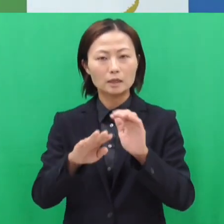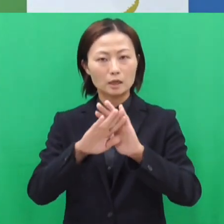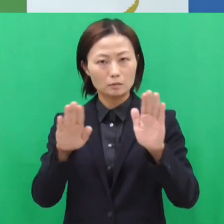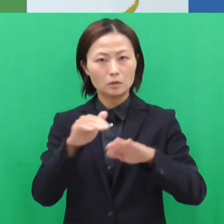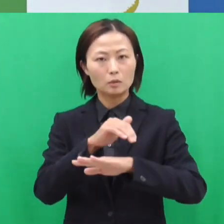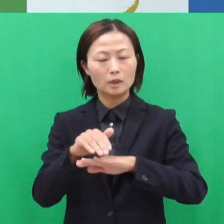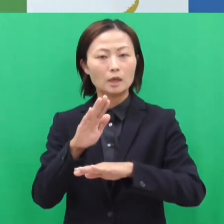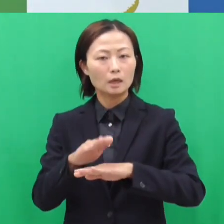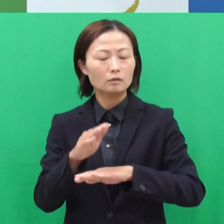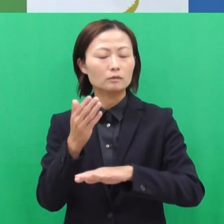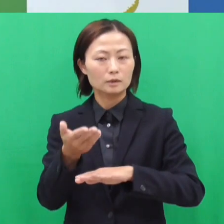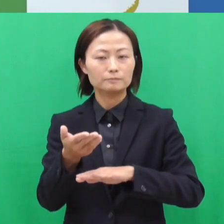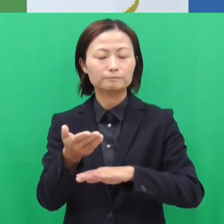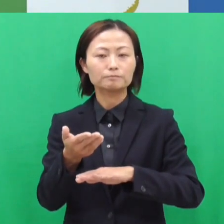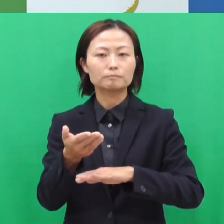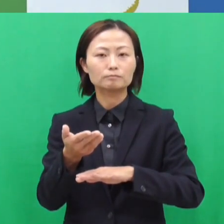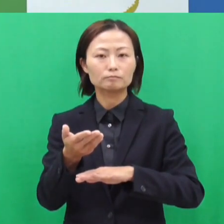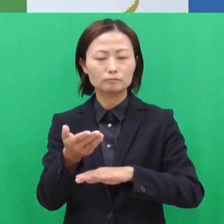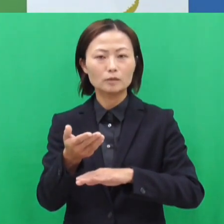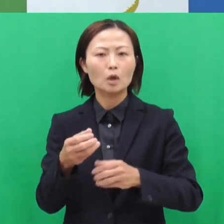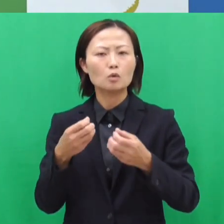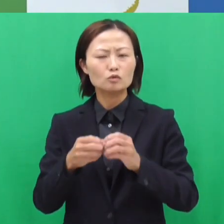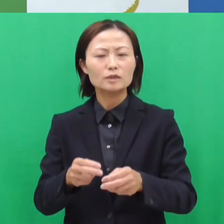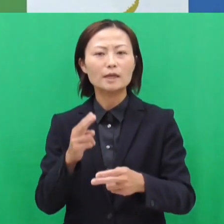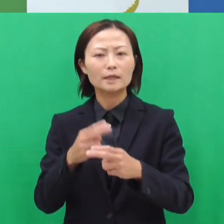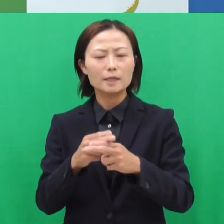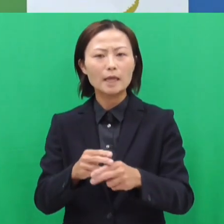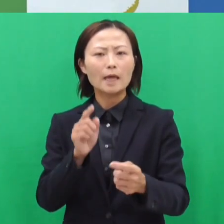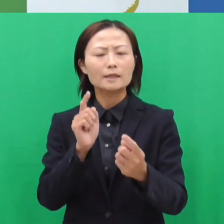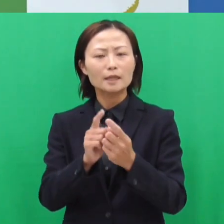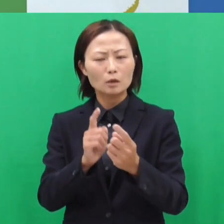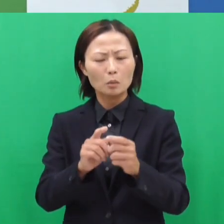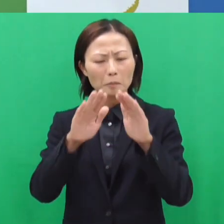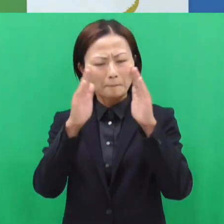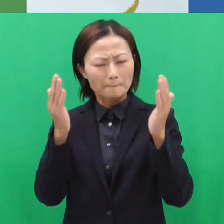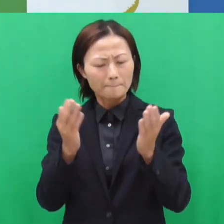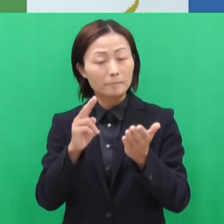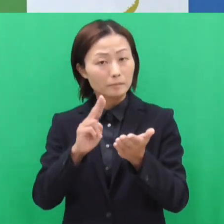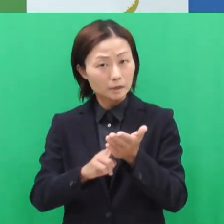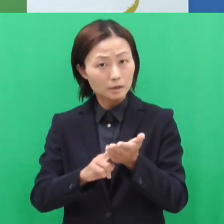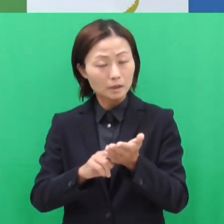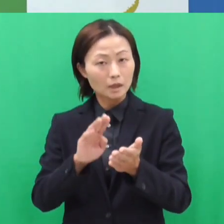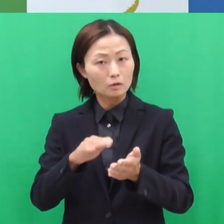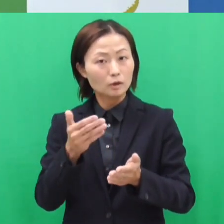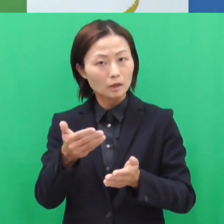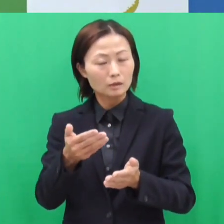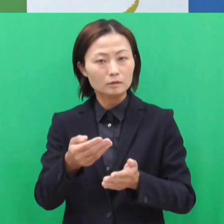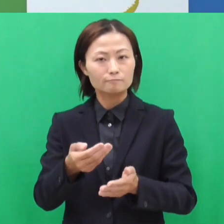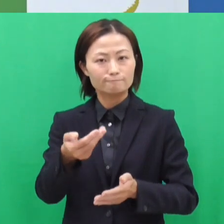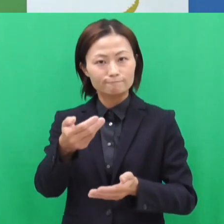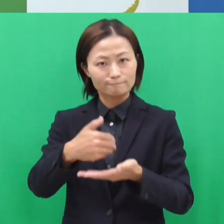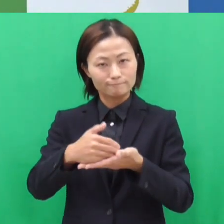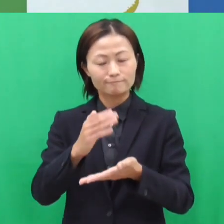その県としてどういう対応を具体的にとっているのかとかアウトラインが決まっているか教えてください